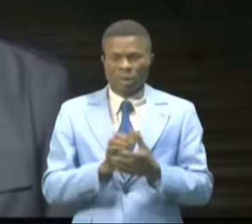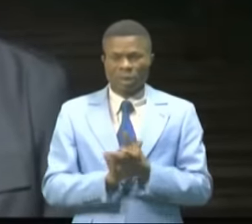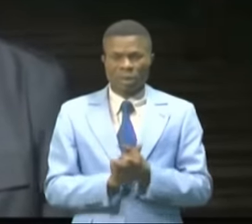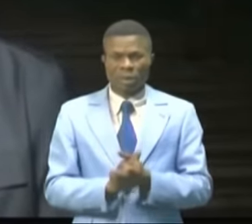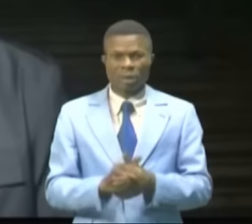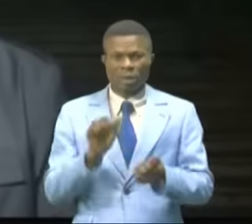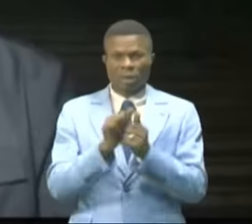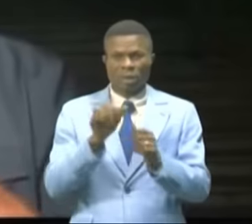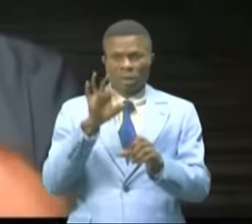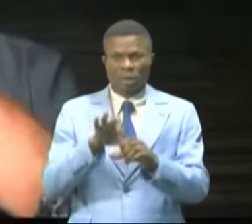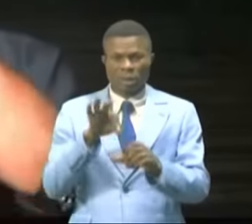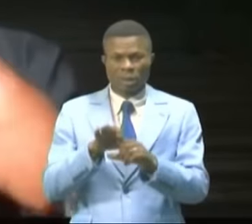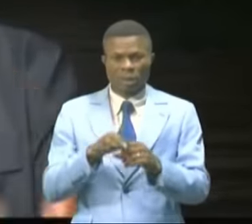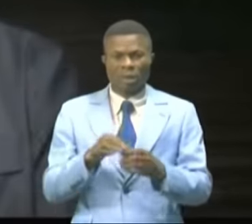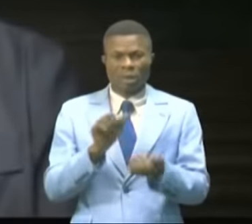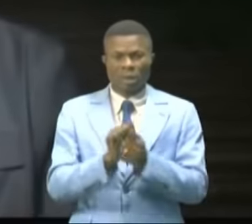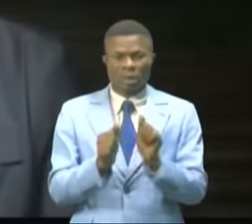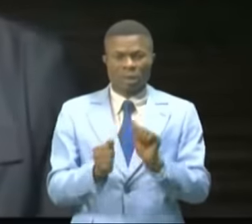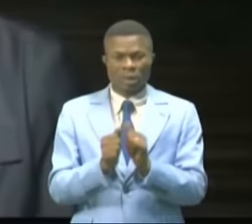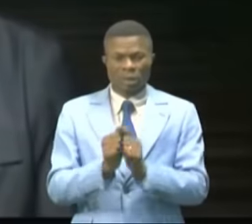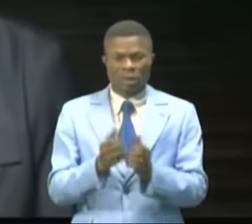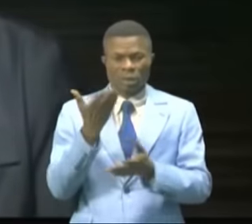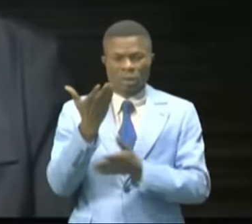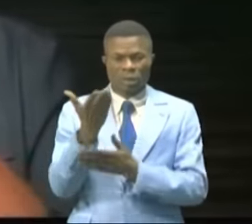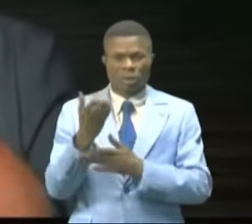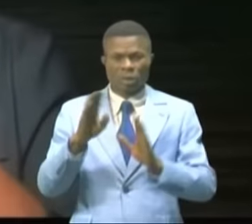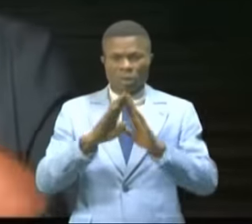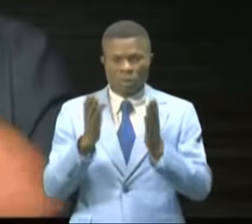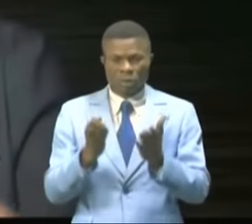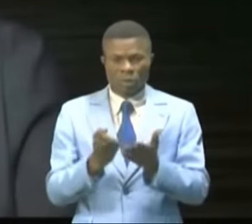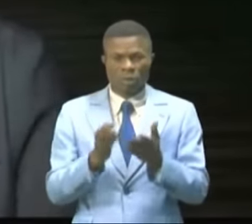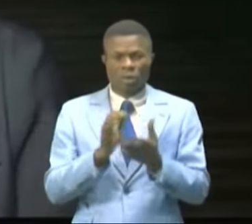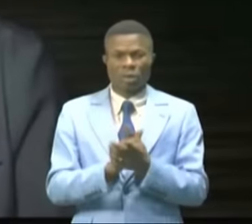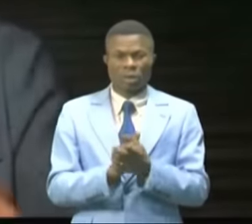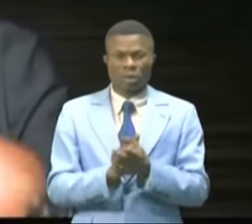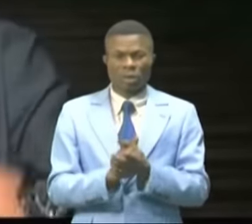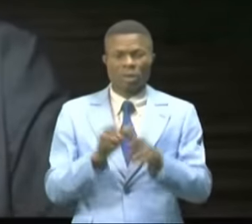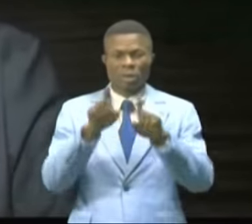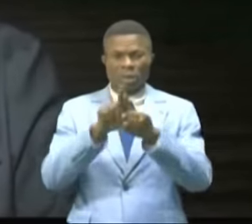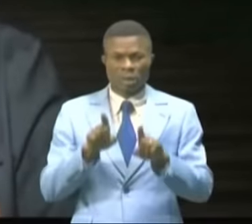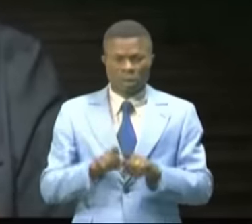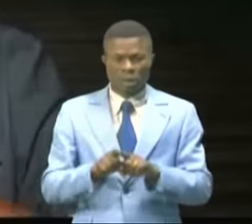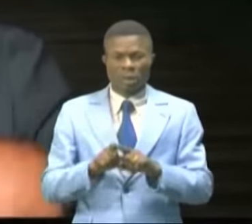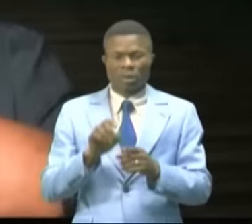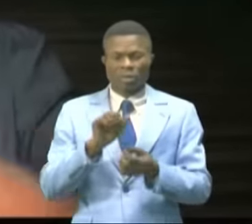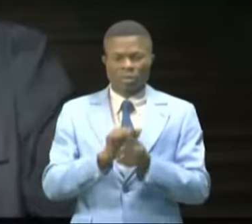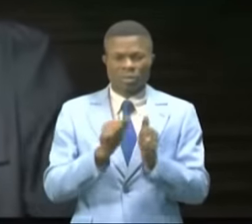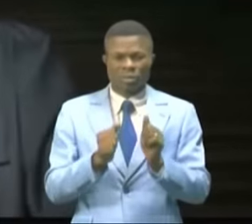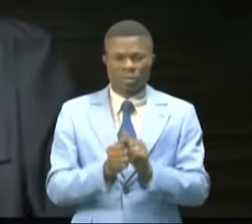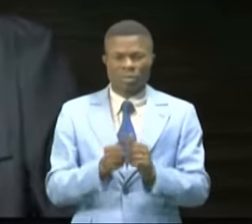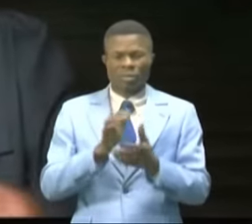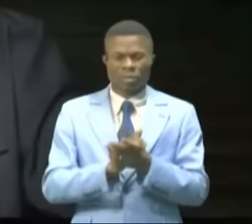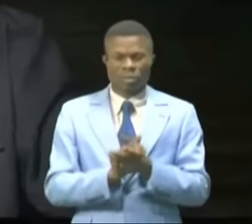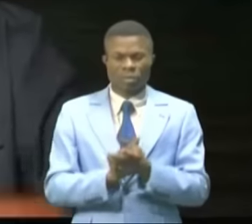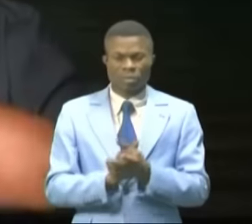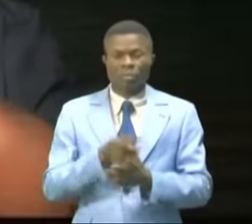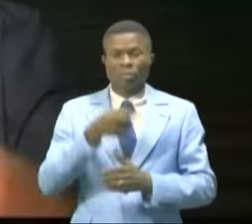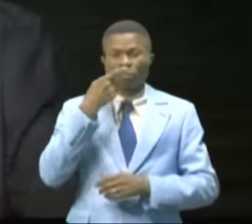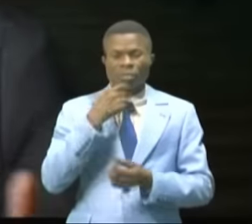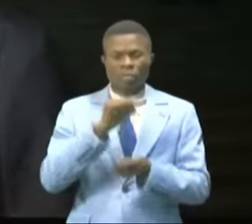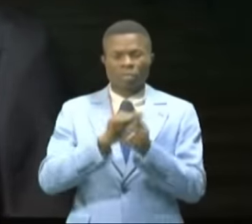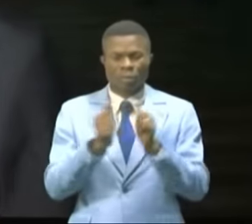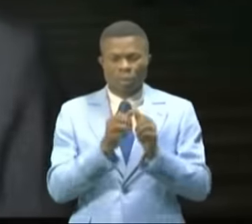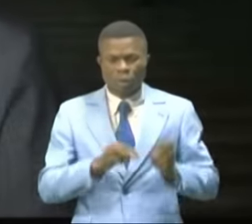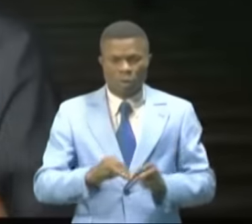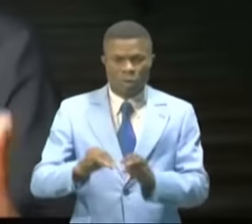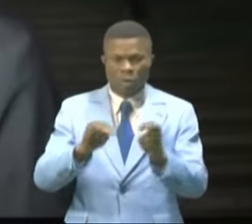élus du peuple, nous avons à représenter le peuple et cette représentation voudrait que nous puissions réfléchir sur des moyens